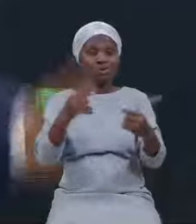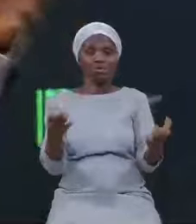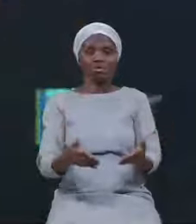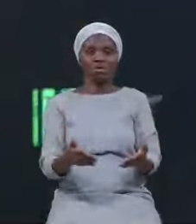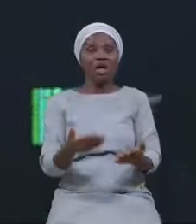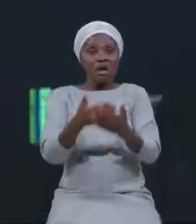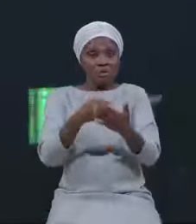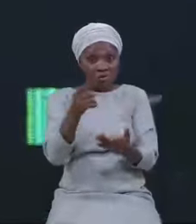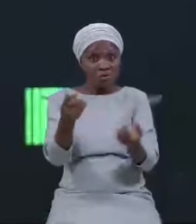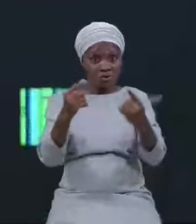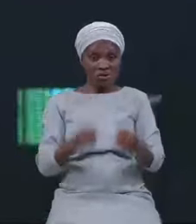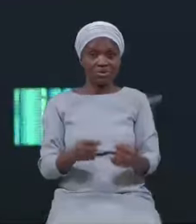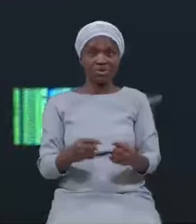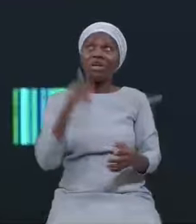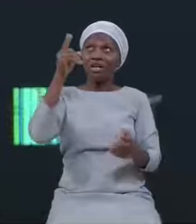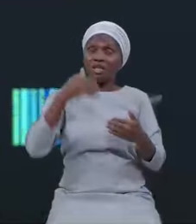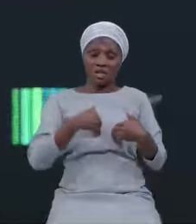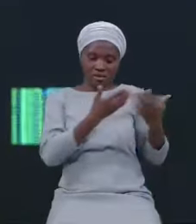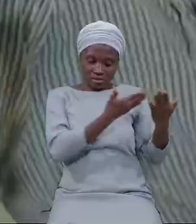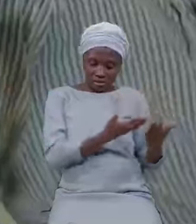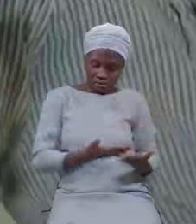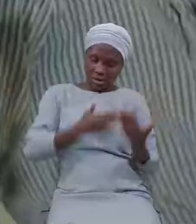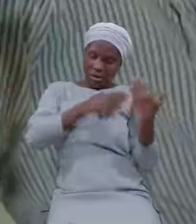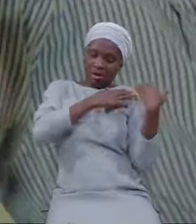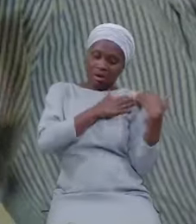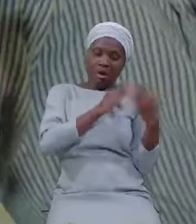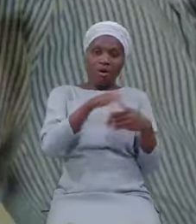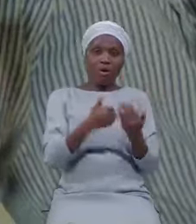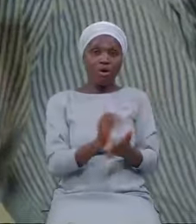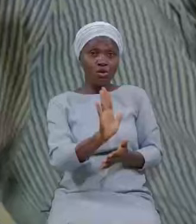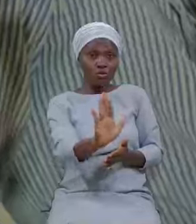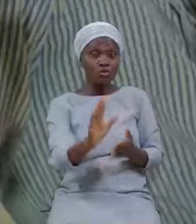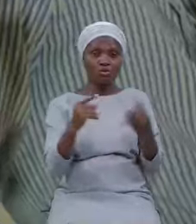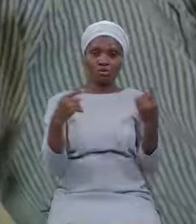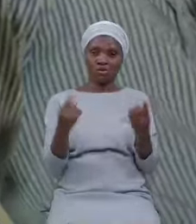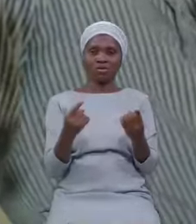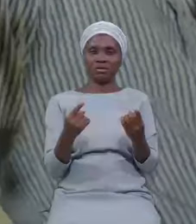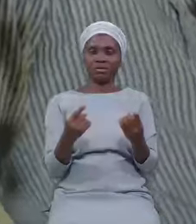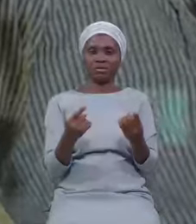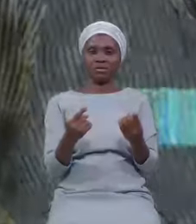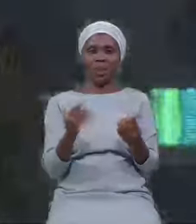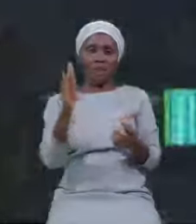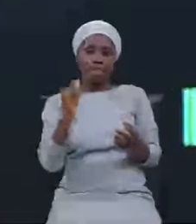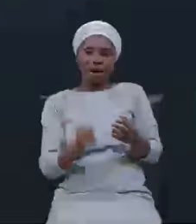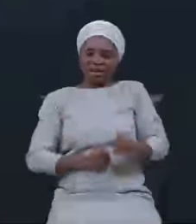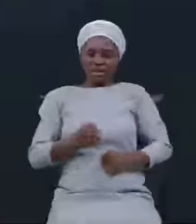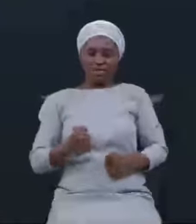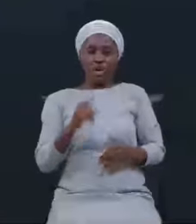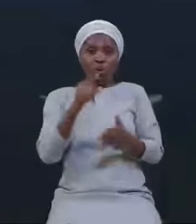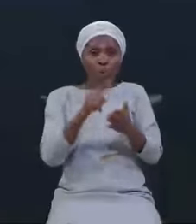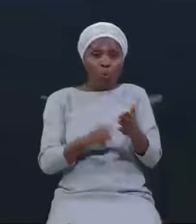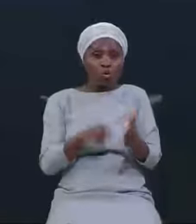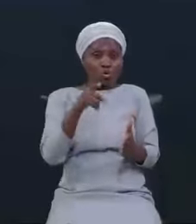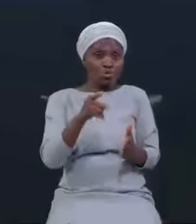péchés par la souffrance. Ce que tu devrais souffrir en prenant cela sur